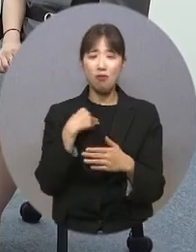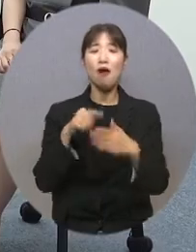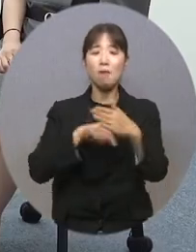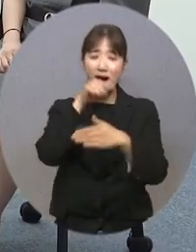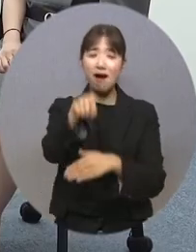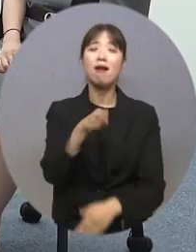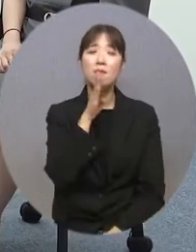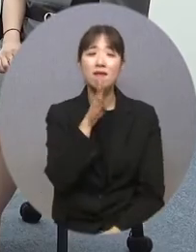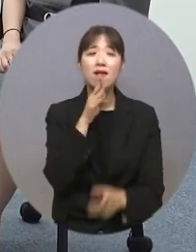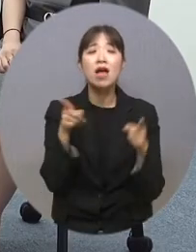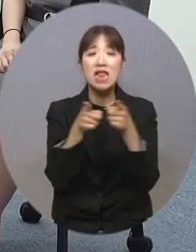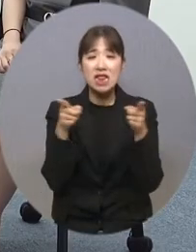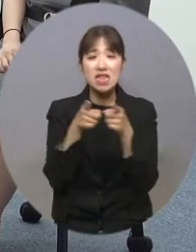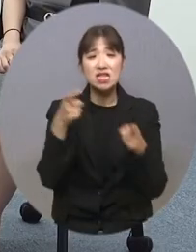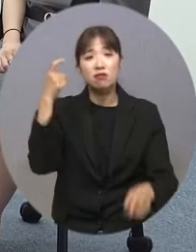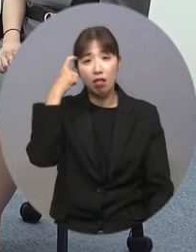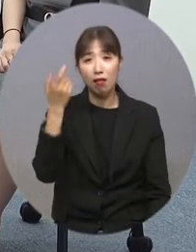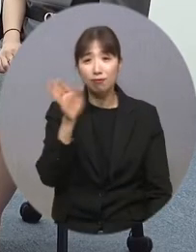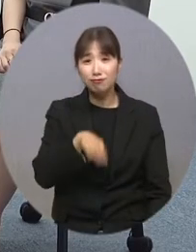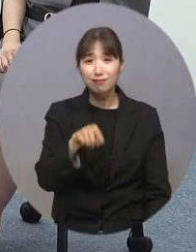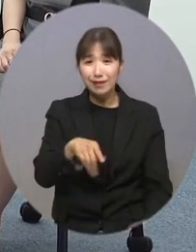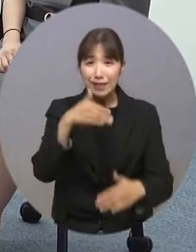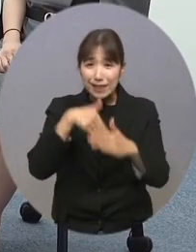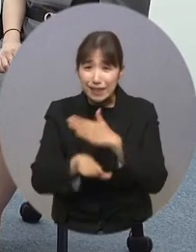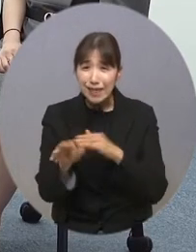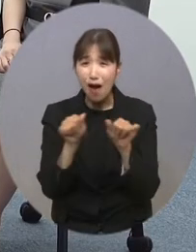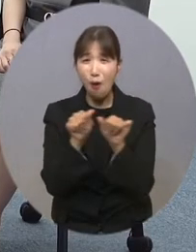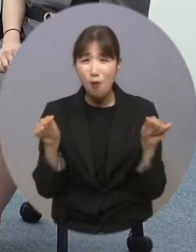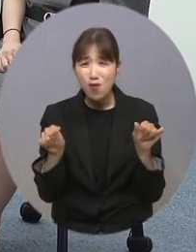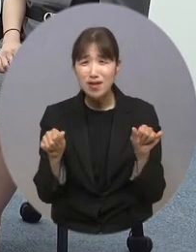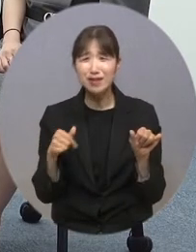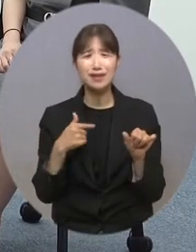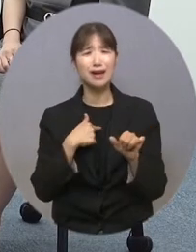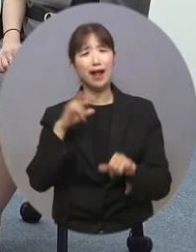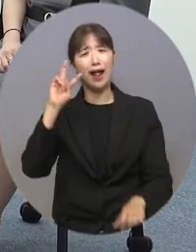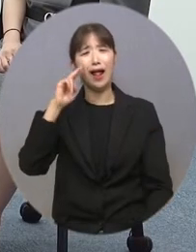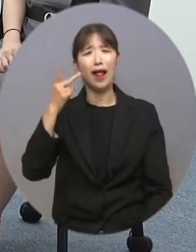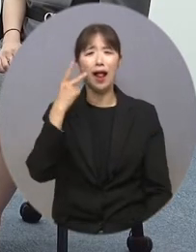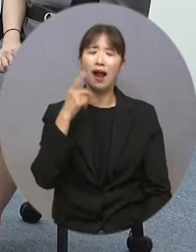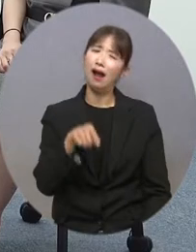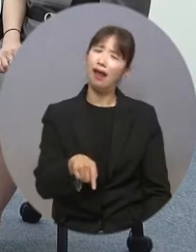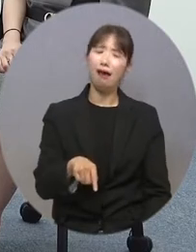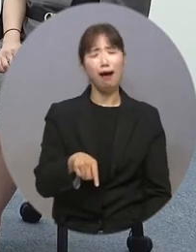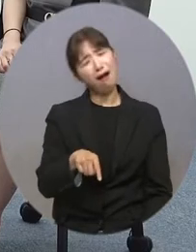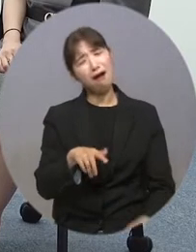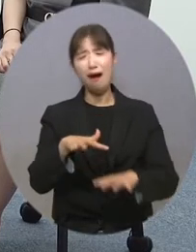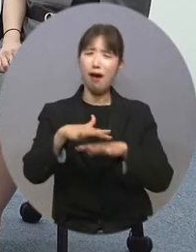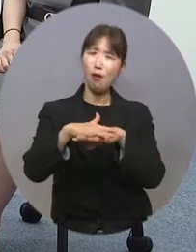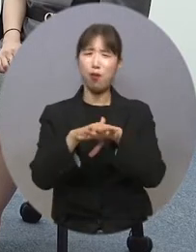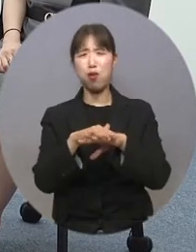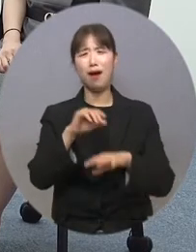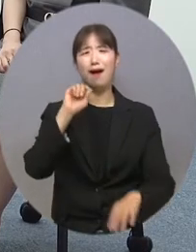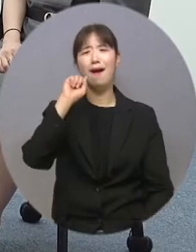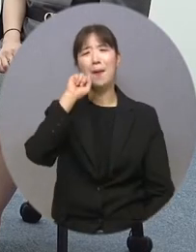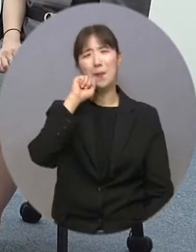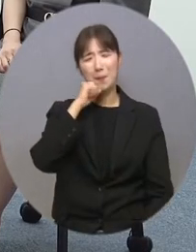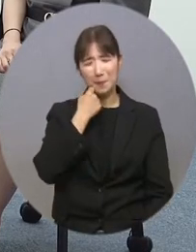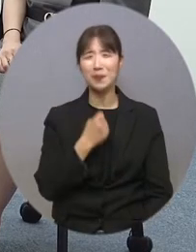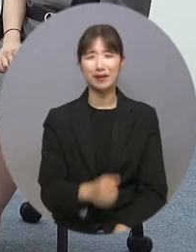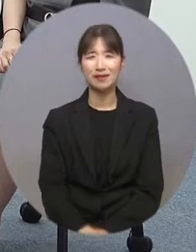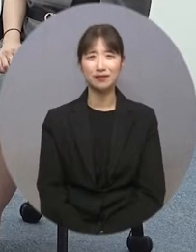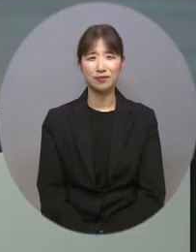같아서 1층 같아 보였는데 여기에 제 5층 이라고 제가 그런걸 여기서 어 구조가 돔 어렵다 라고 생각이 들었던 적이 봤을 때 것